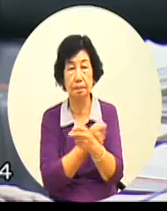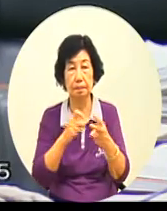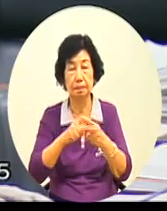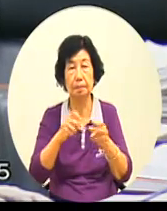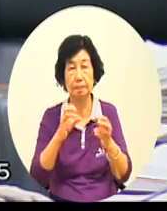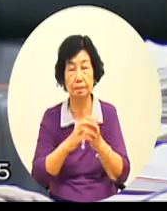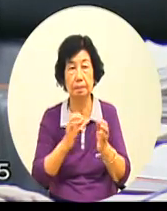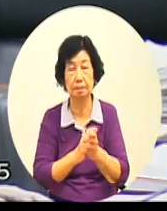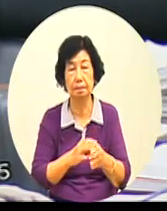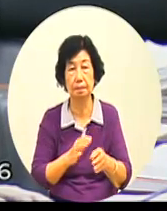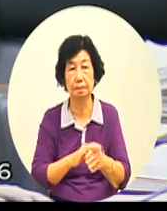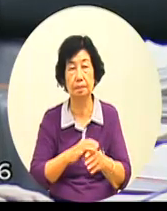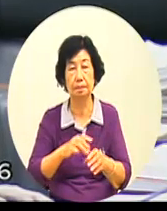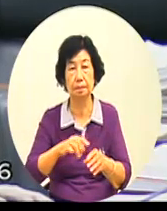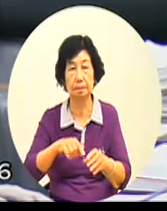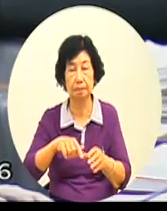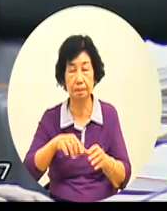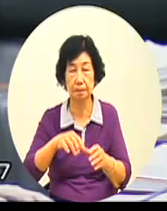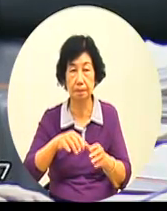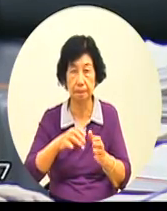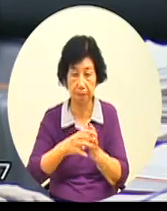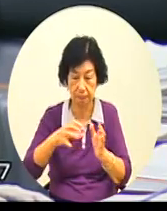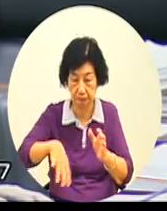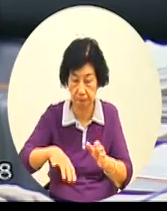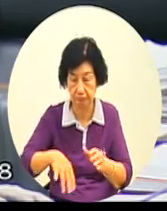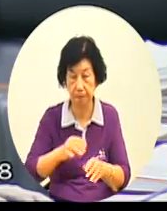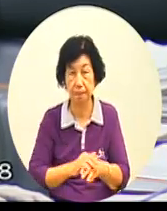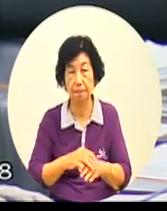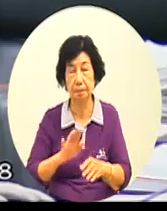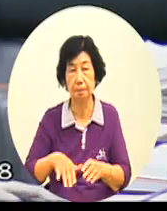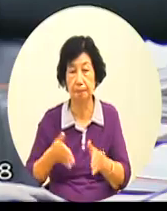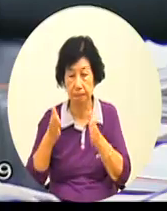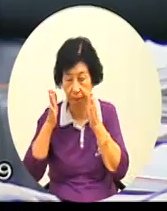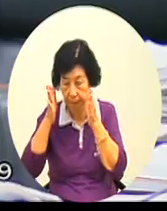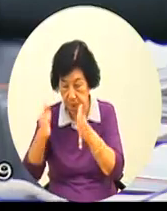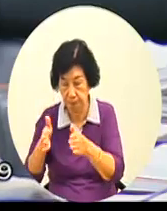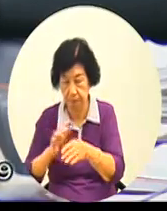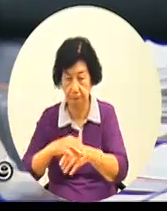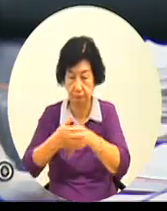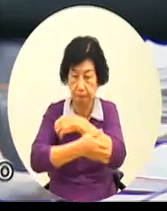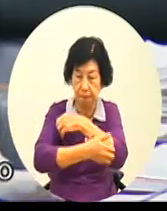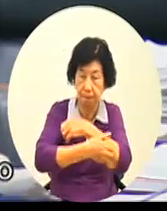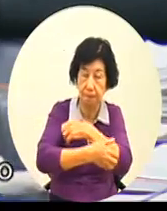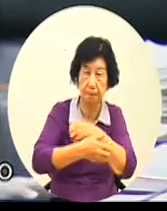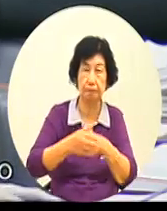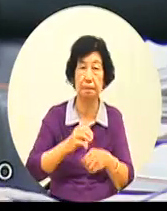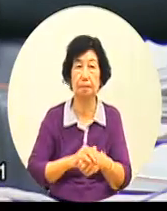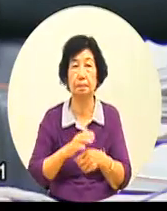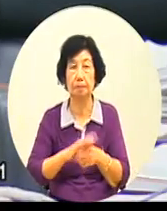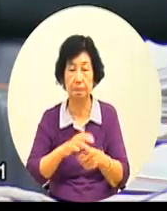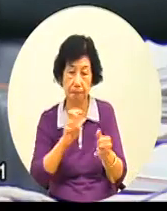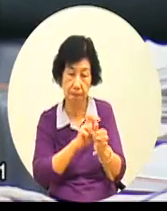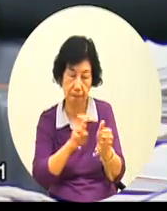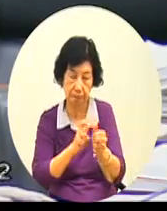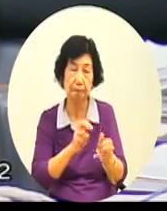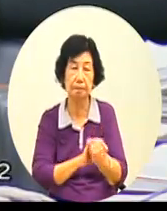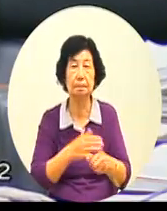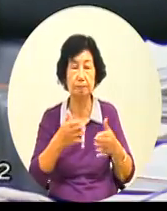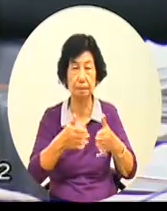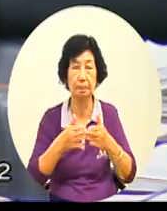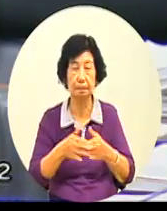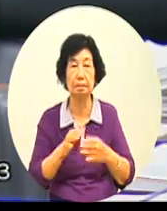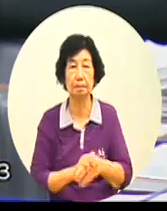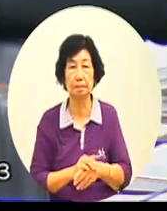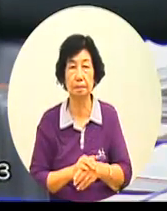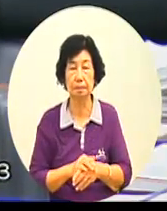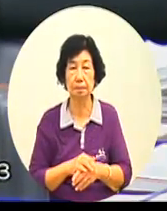时候你到底劳工局其实是应该要比较偏劳工的，因为叫劳工局就是要照顾劳工，好，所以你是不能